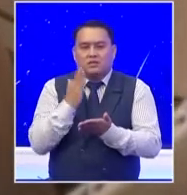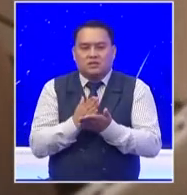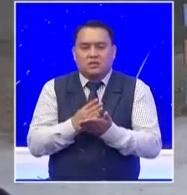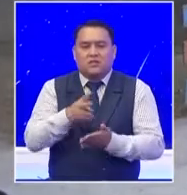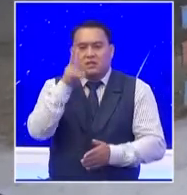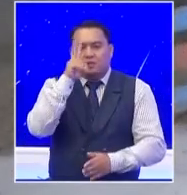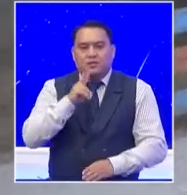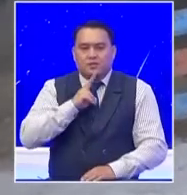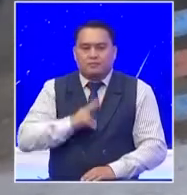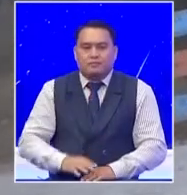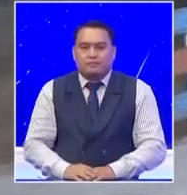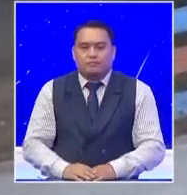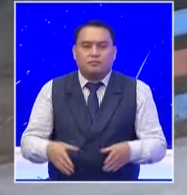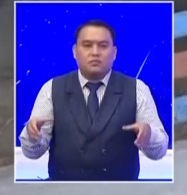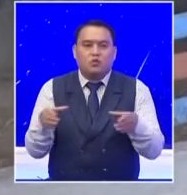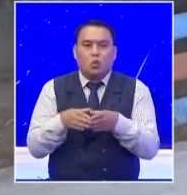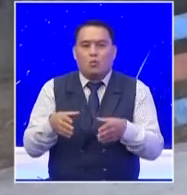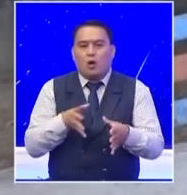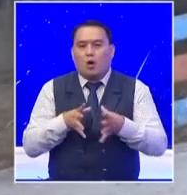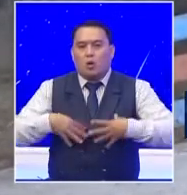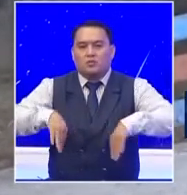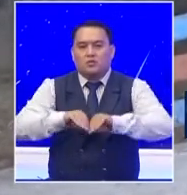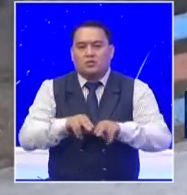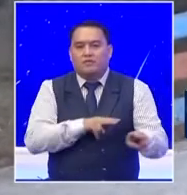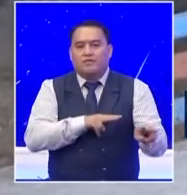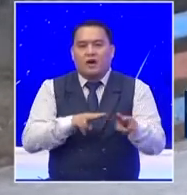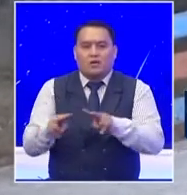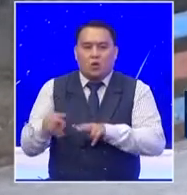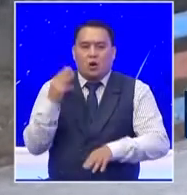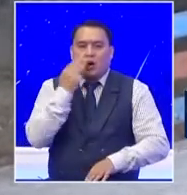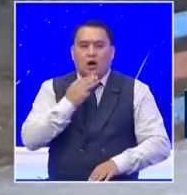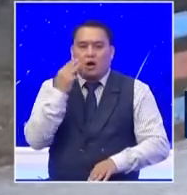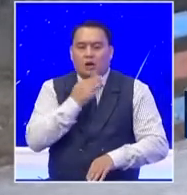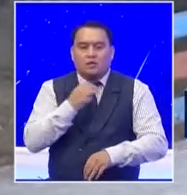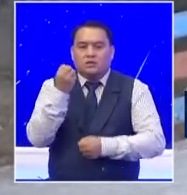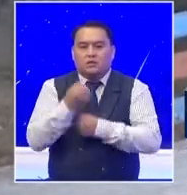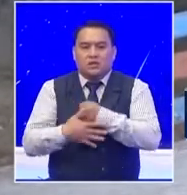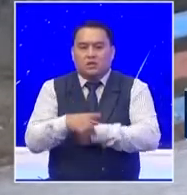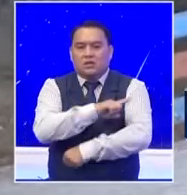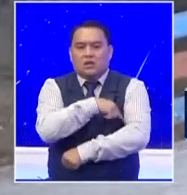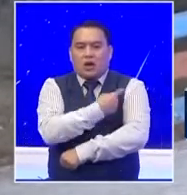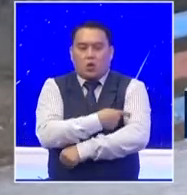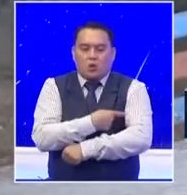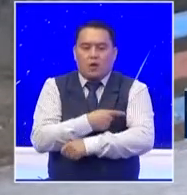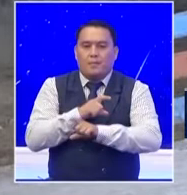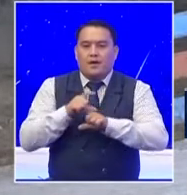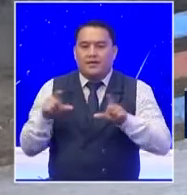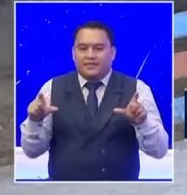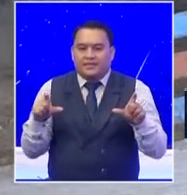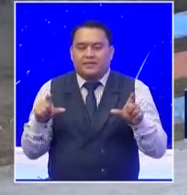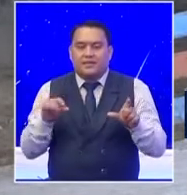месяца. Группой общественного контроля был проведен мониторинг Каратальской ЦРБ, Центральной районной больницы,